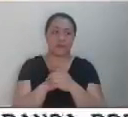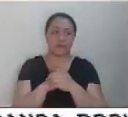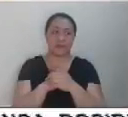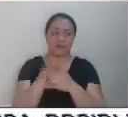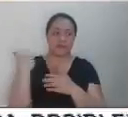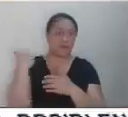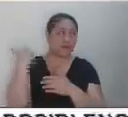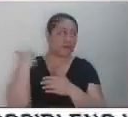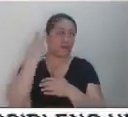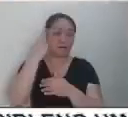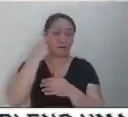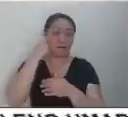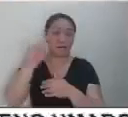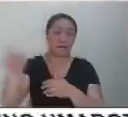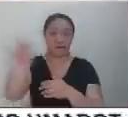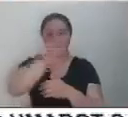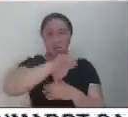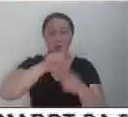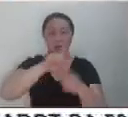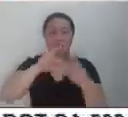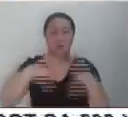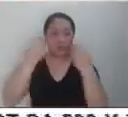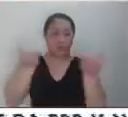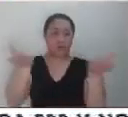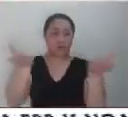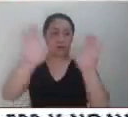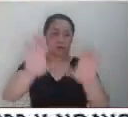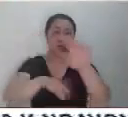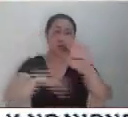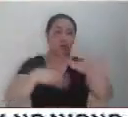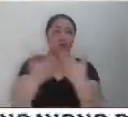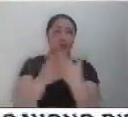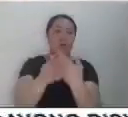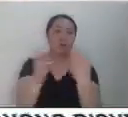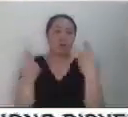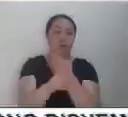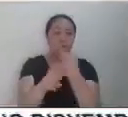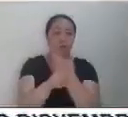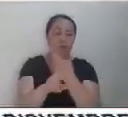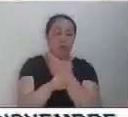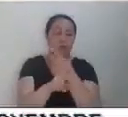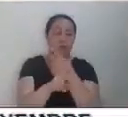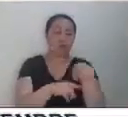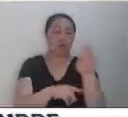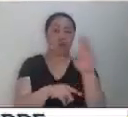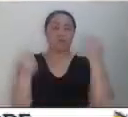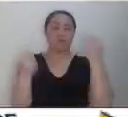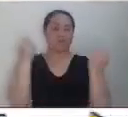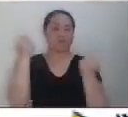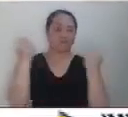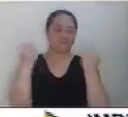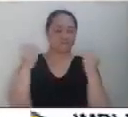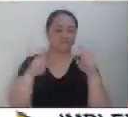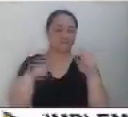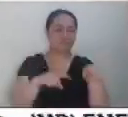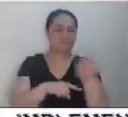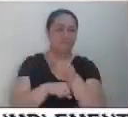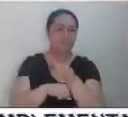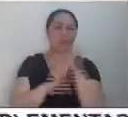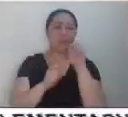Ang penalty po, sinusunod lang po natin ang Department of Transportation. Nagsabi po ang Department of Transportation,